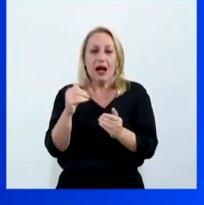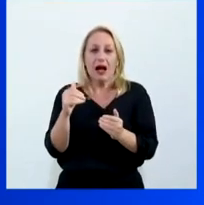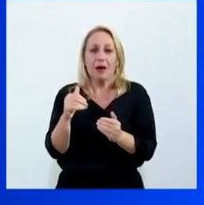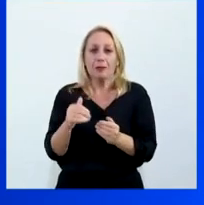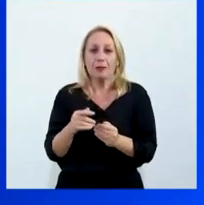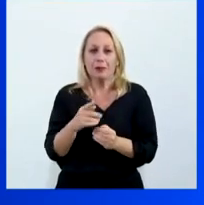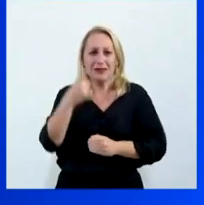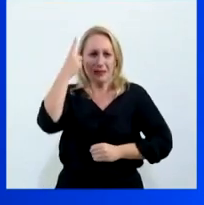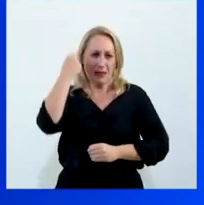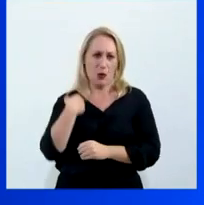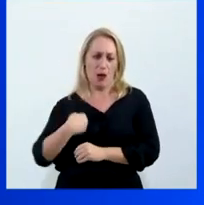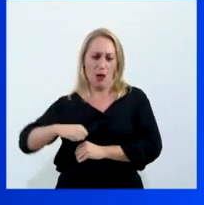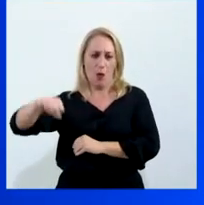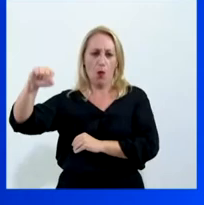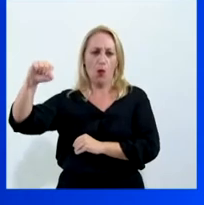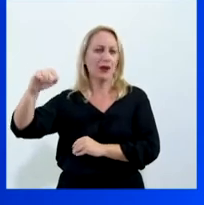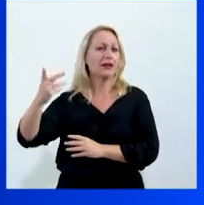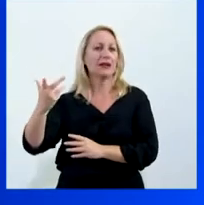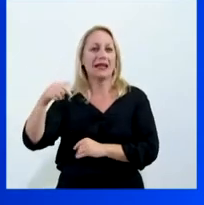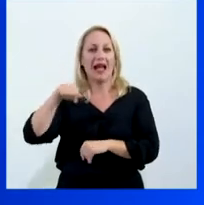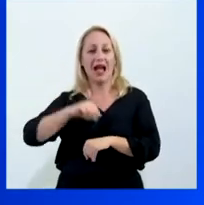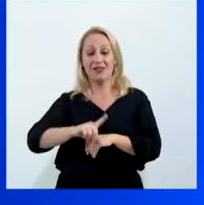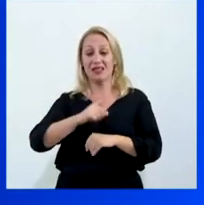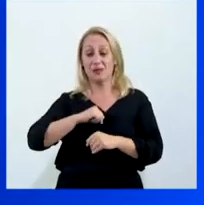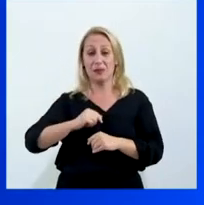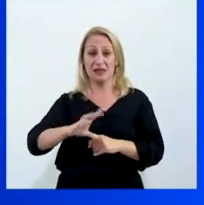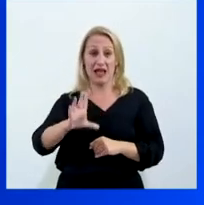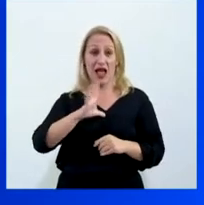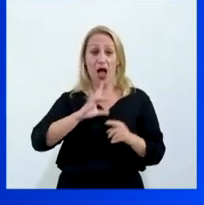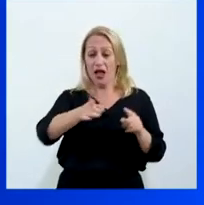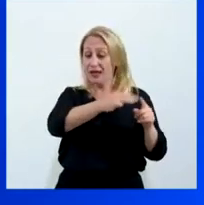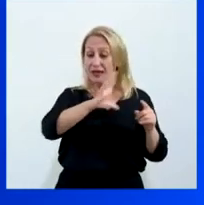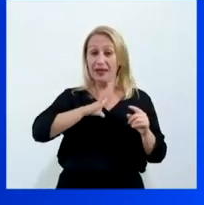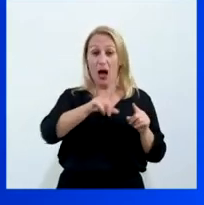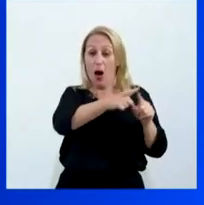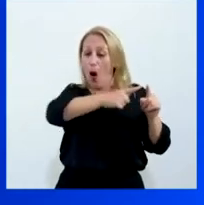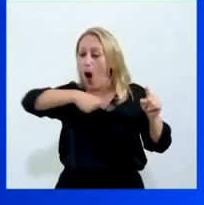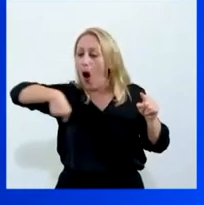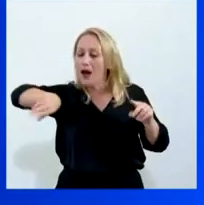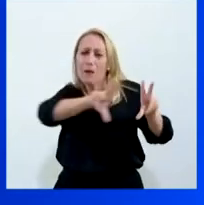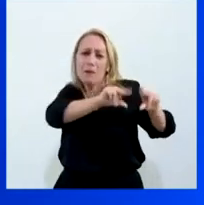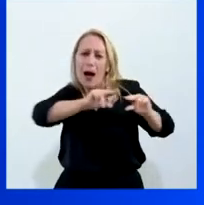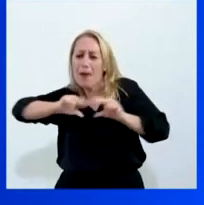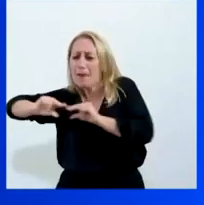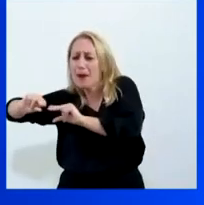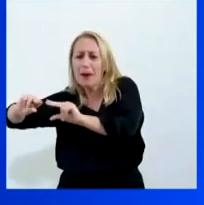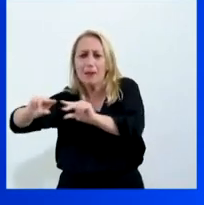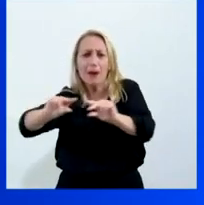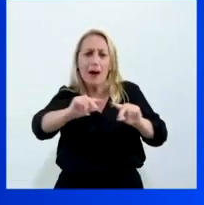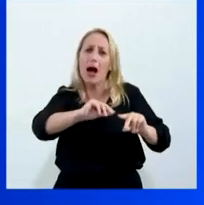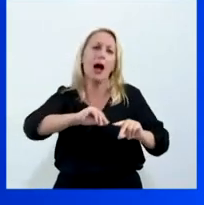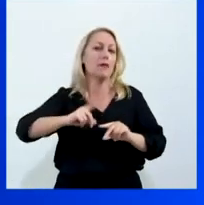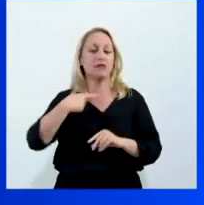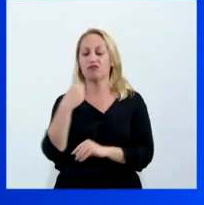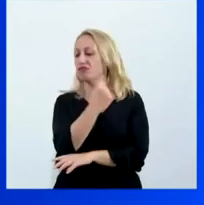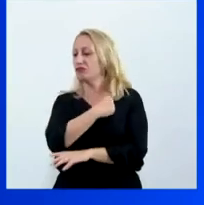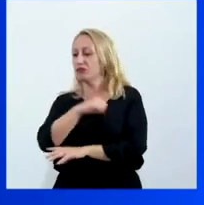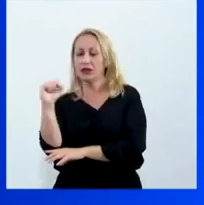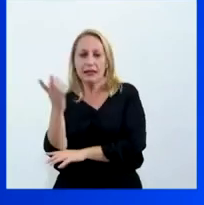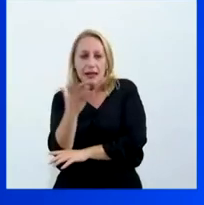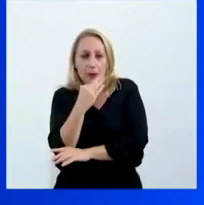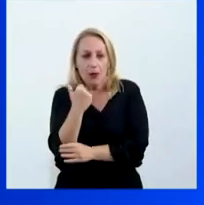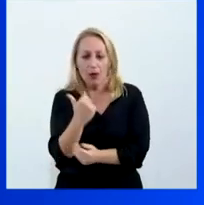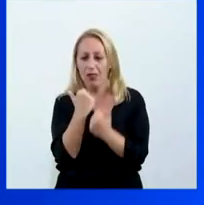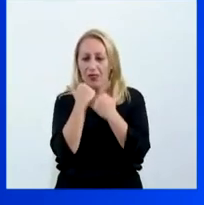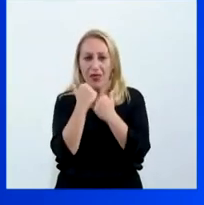την εφαρμογή οριζόντιων μέτρων, όπως πολύ συχνά εισηγήθηκε η αντιπολίτευση, ακριβώς επειδή δεν μας επέτρεπαν να